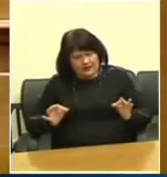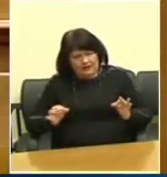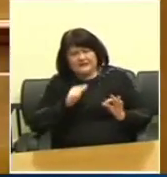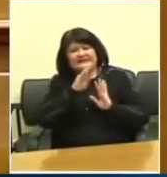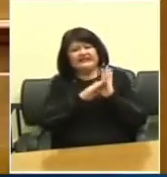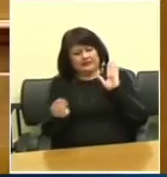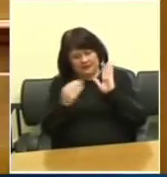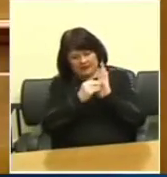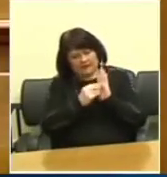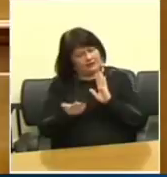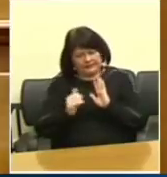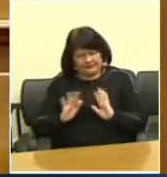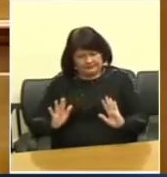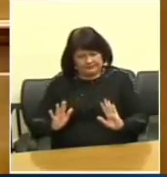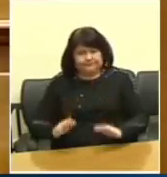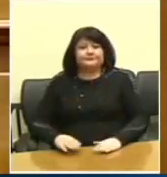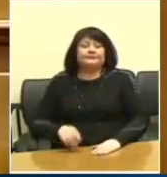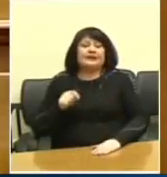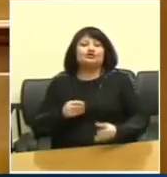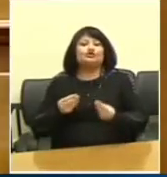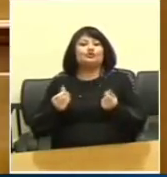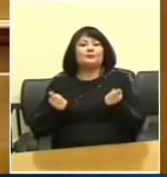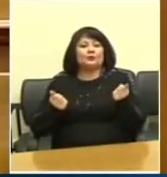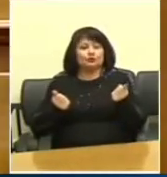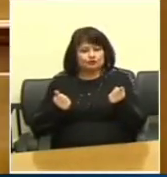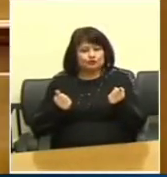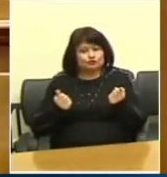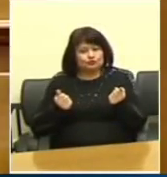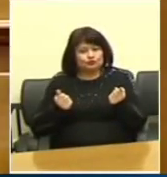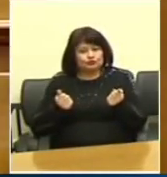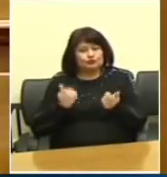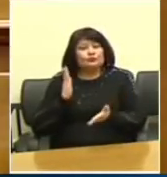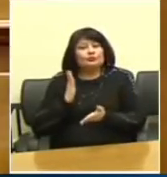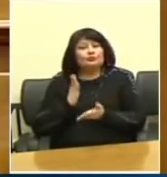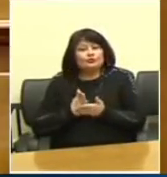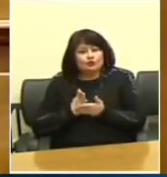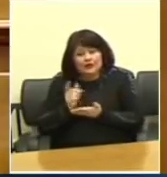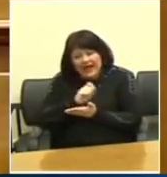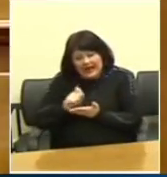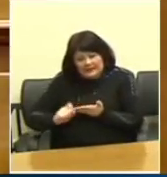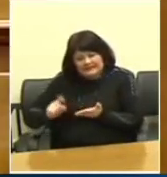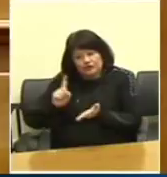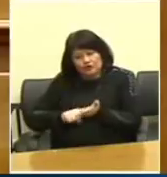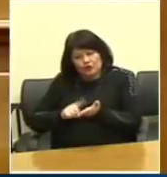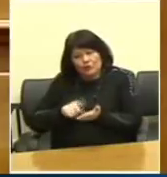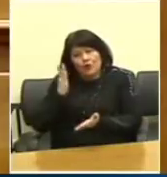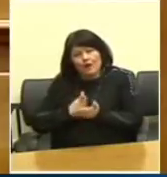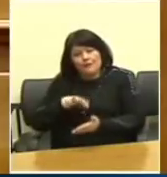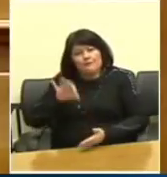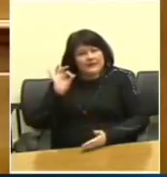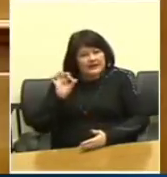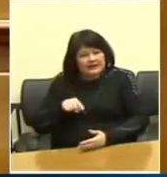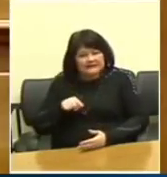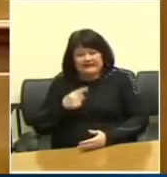Σύνταγμα. Είναι ο τρόπος που επιλέγει ο συνταγματικός νομοθέτης, ώστε επιτρέψτε μου